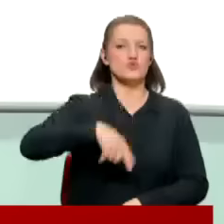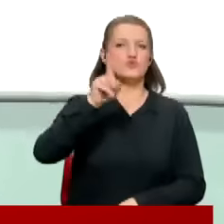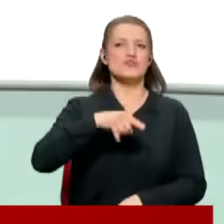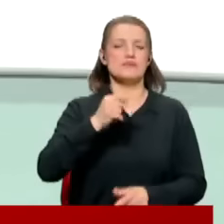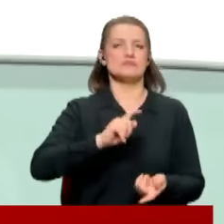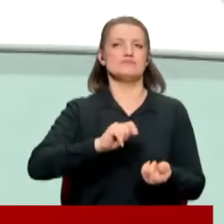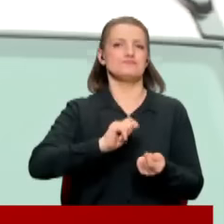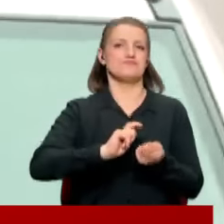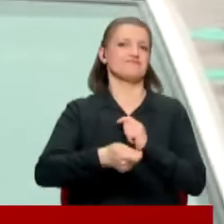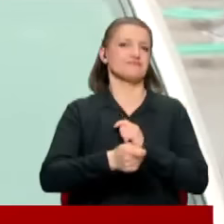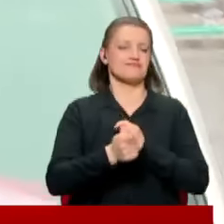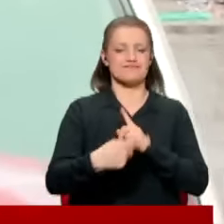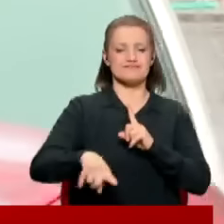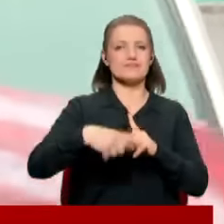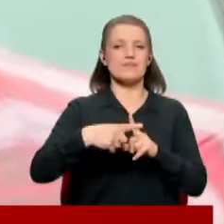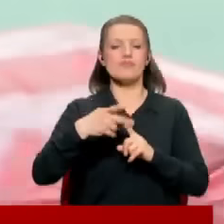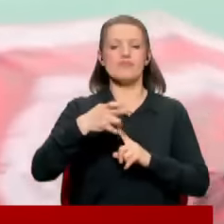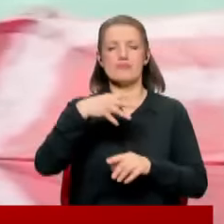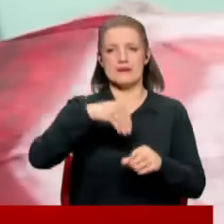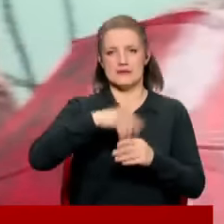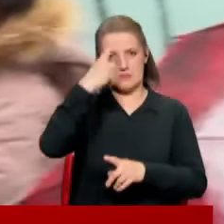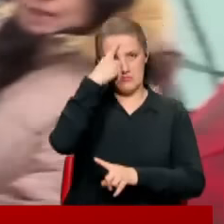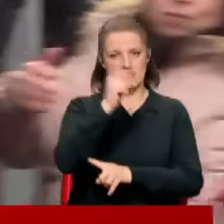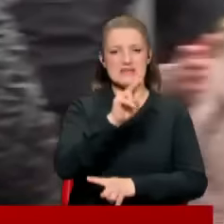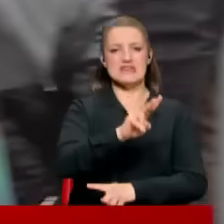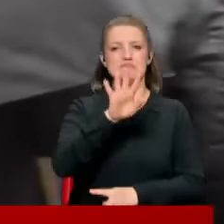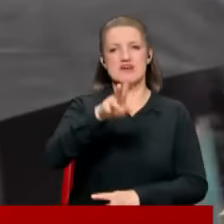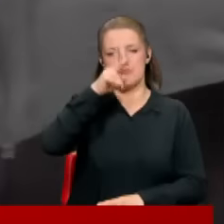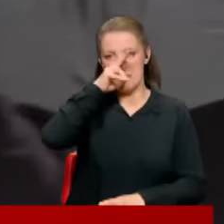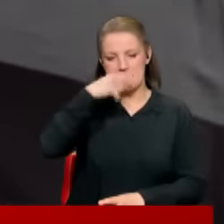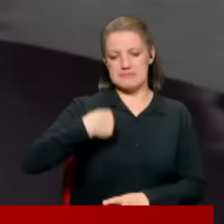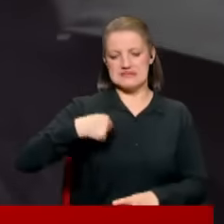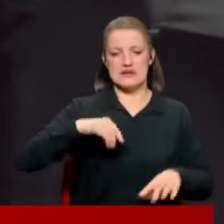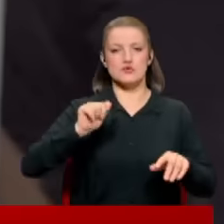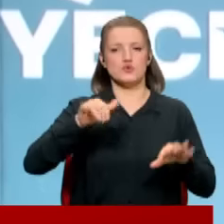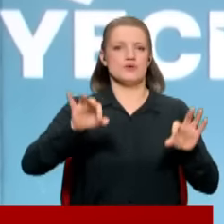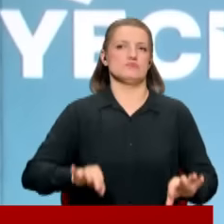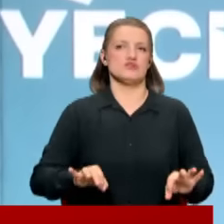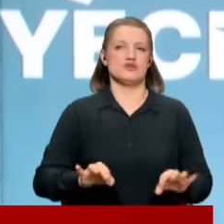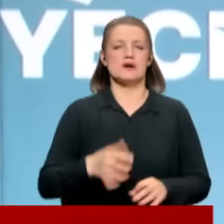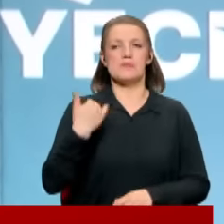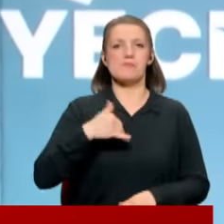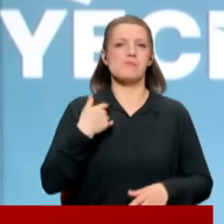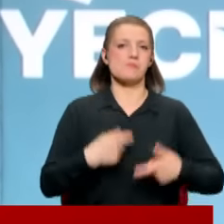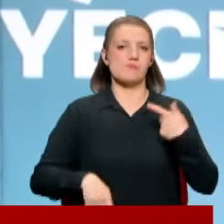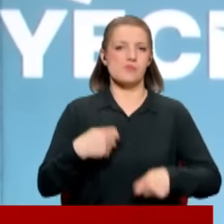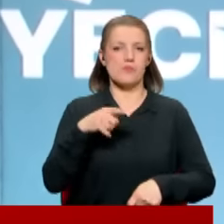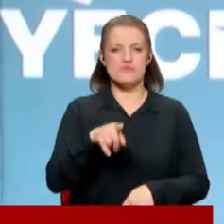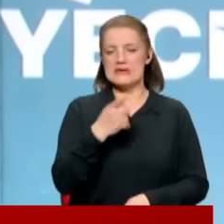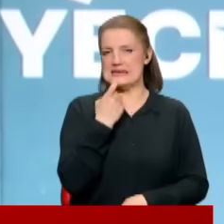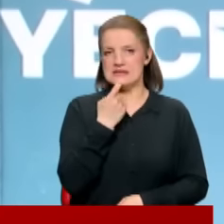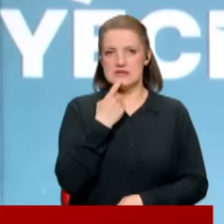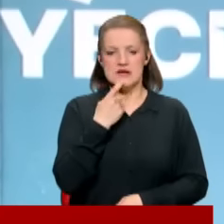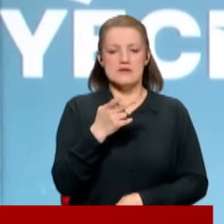güncelledi. Emekliler ek promosyon için başvuruları 25 Mart pazartesi günü yapabilecek. Kamu bankalarımız bu